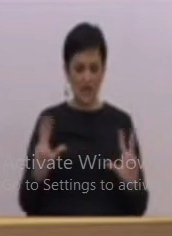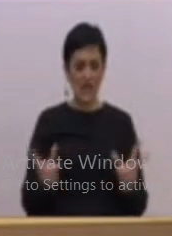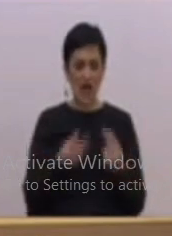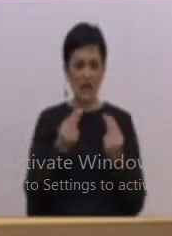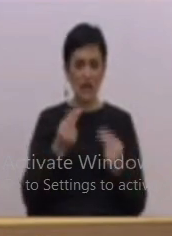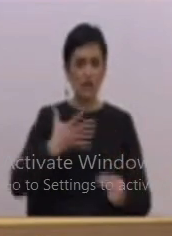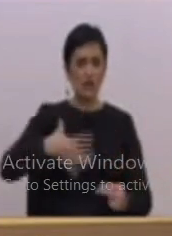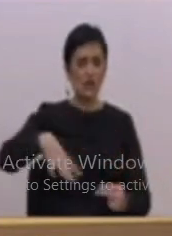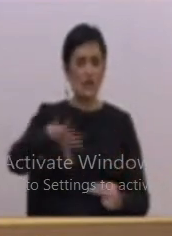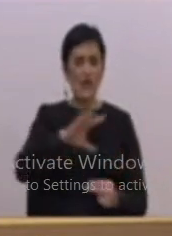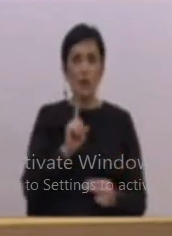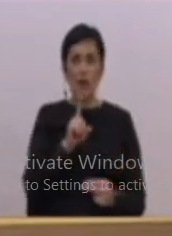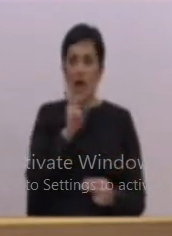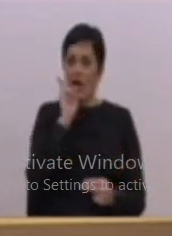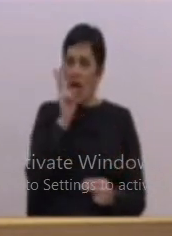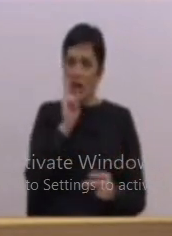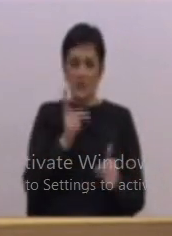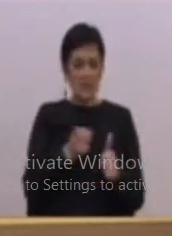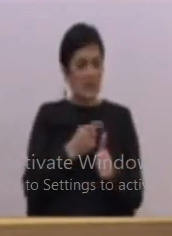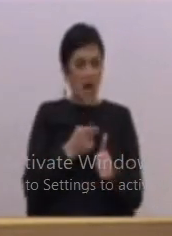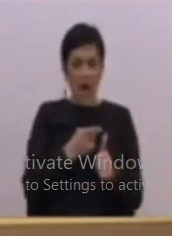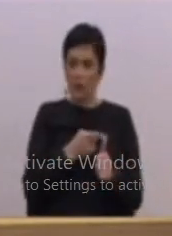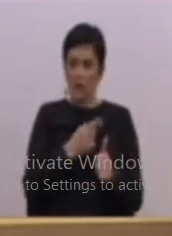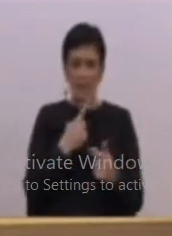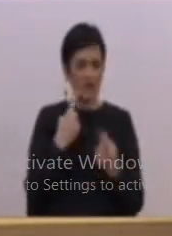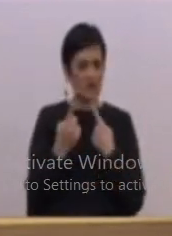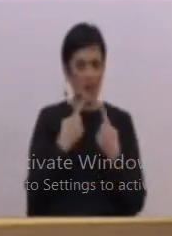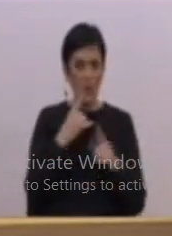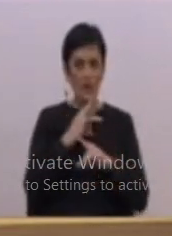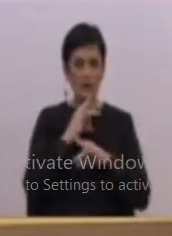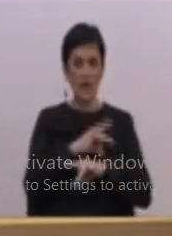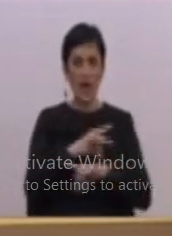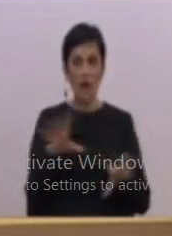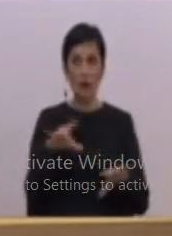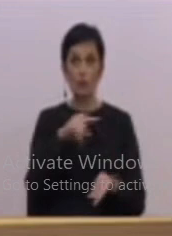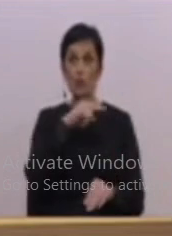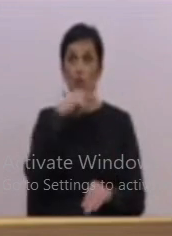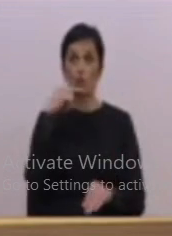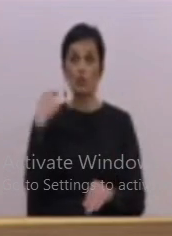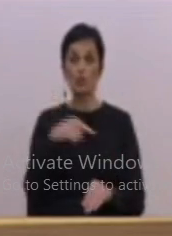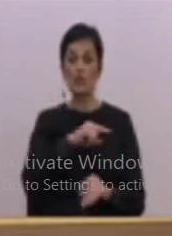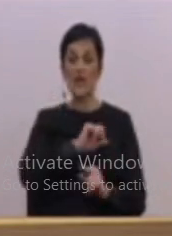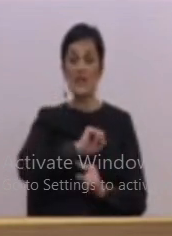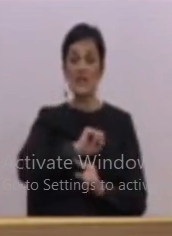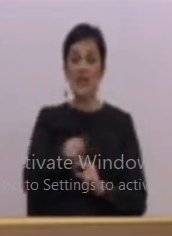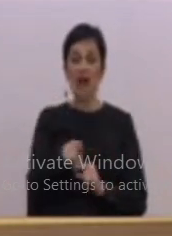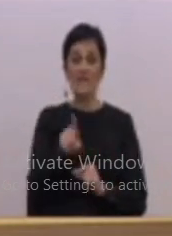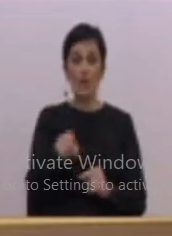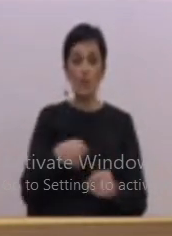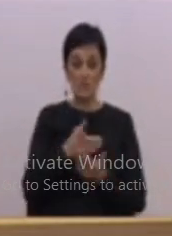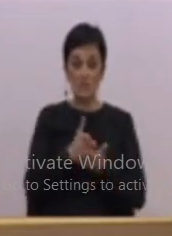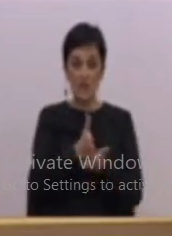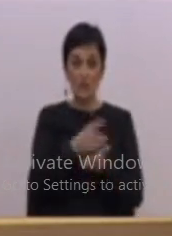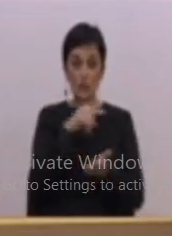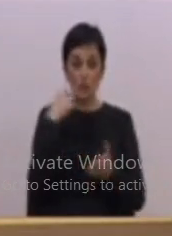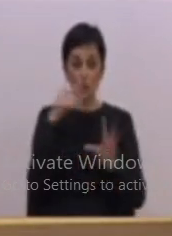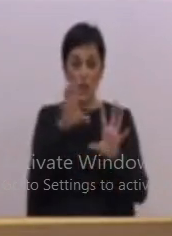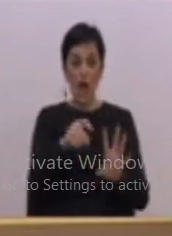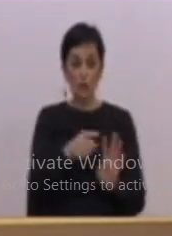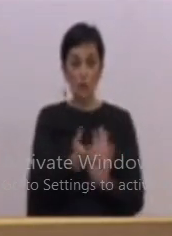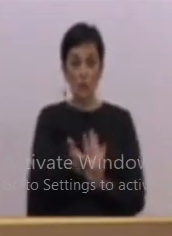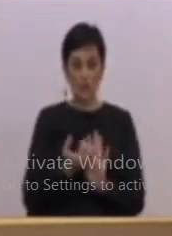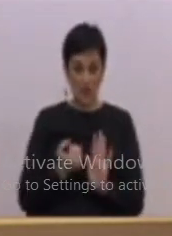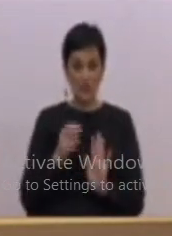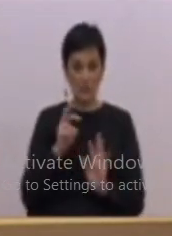kveqana, imito ro arenair kandidatuze ar ikneboda saubari. Rusetis davaleba ro bolomde migeqvana da migeqotni,